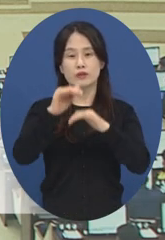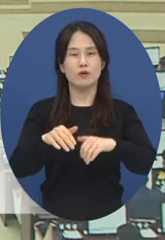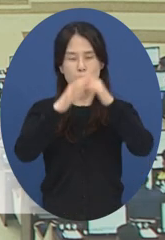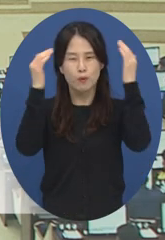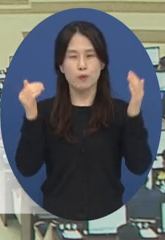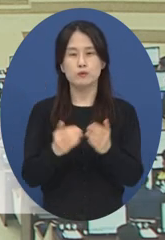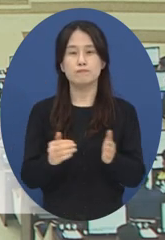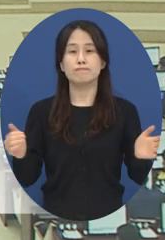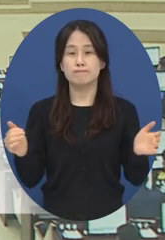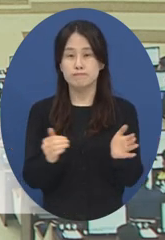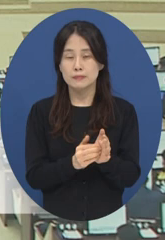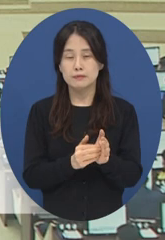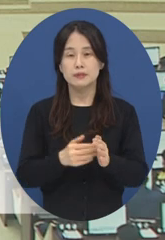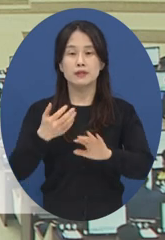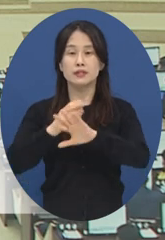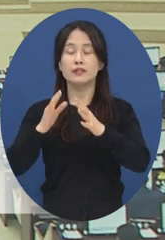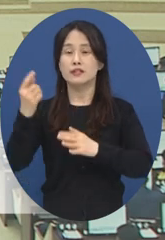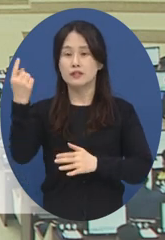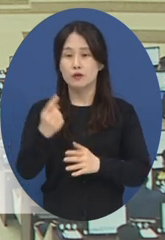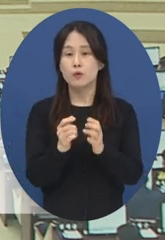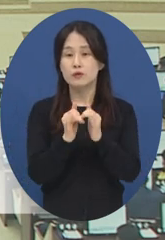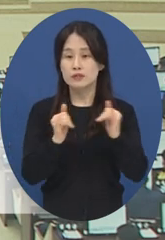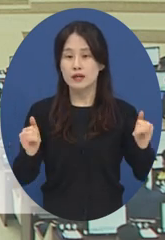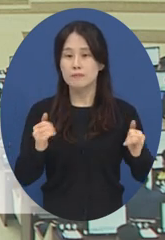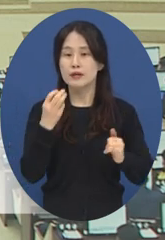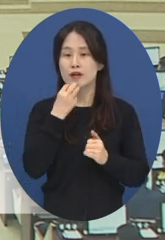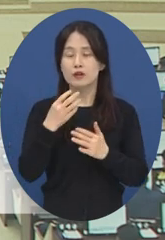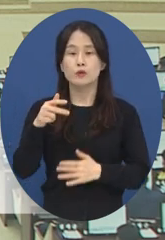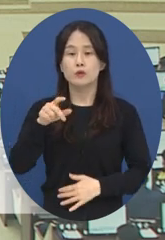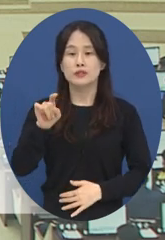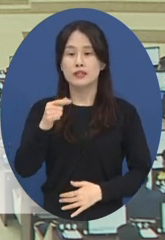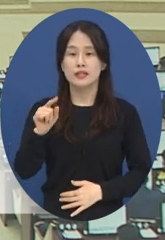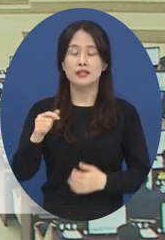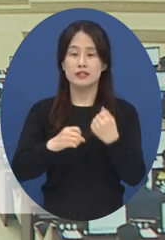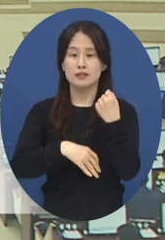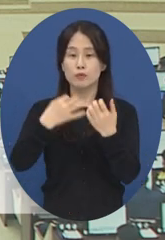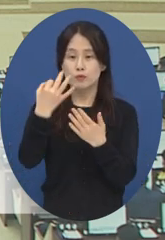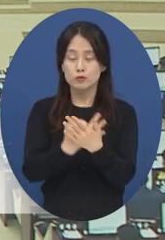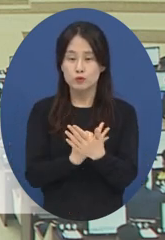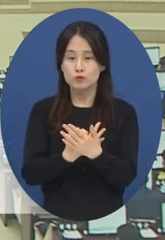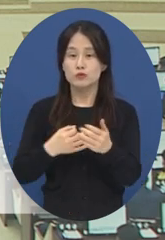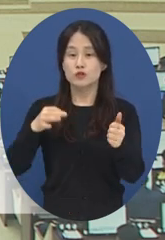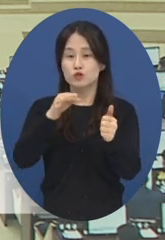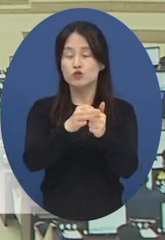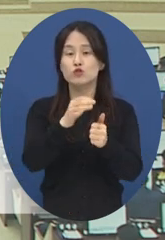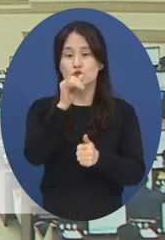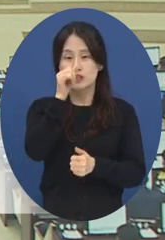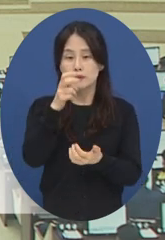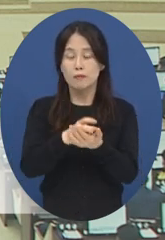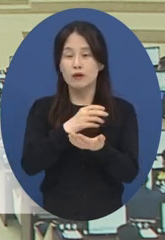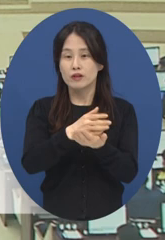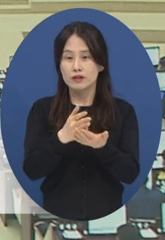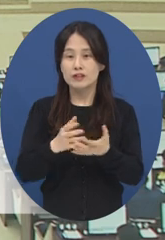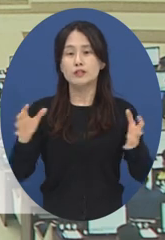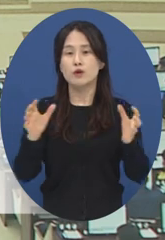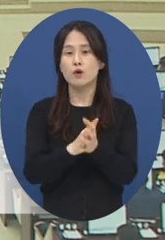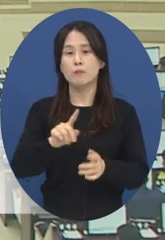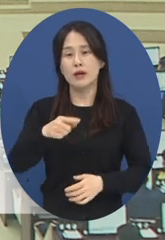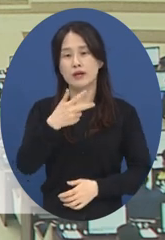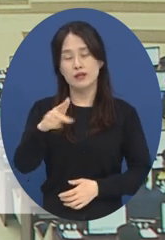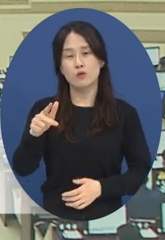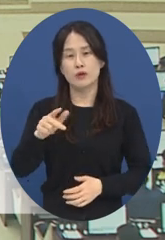했습니다 외국인주민 에게도 경기도 재난 기본 소득을 지급할 수 있는 조례안 등 총 100 7개 안건 2002